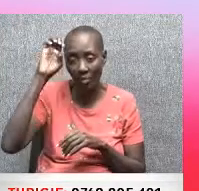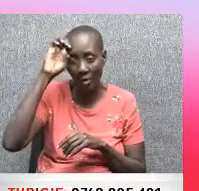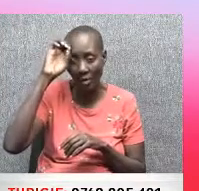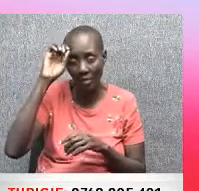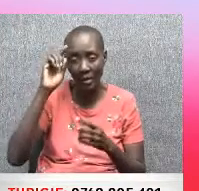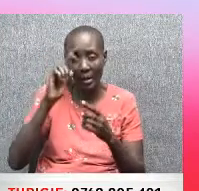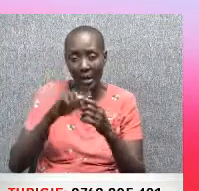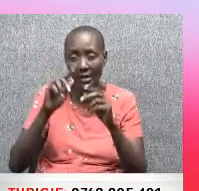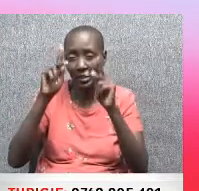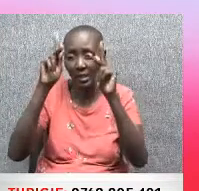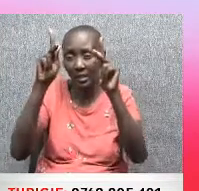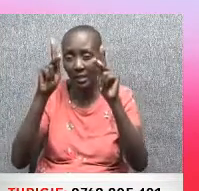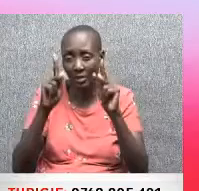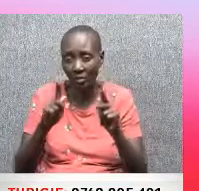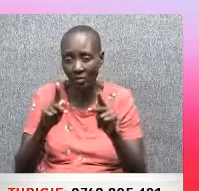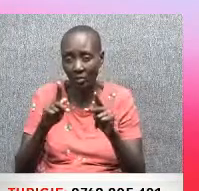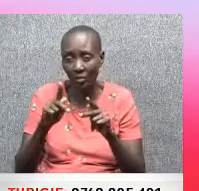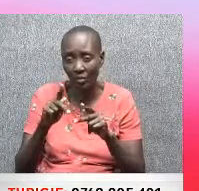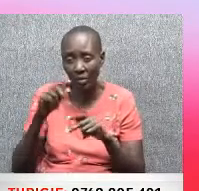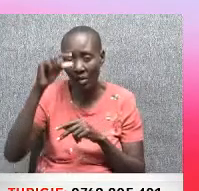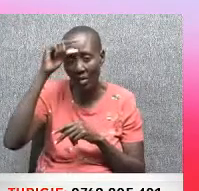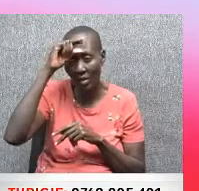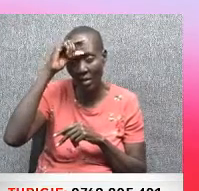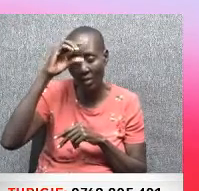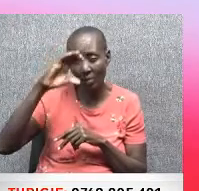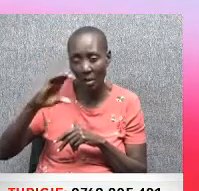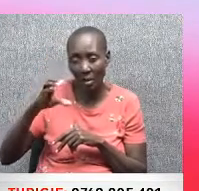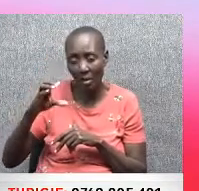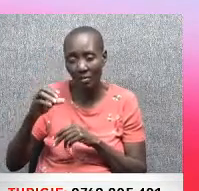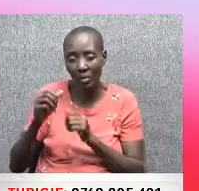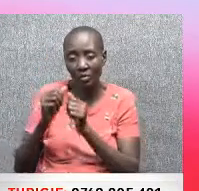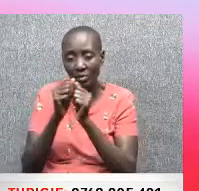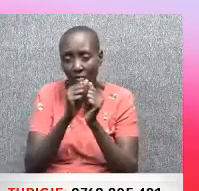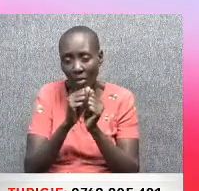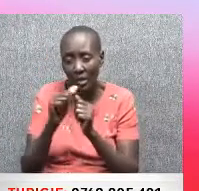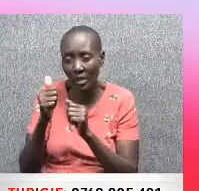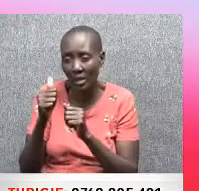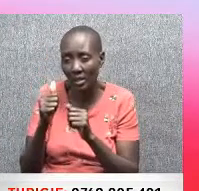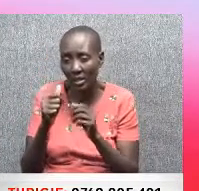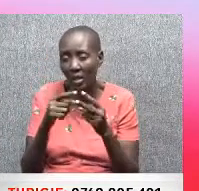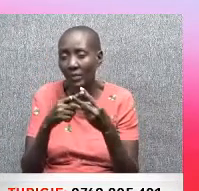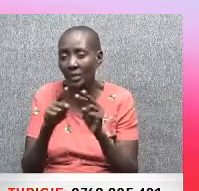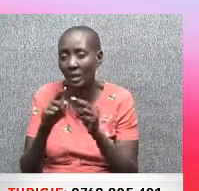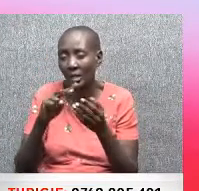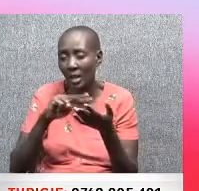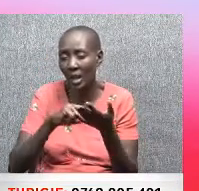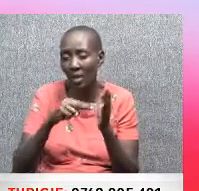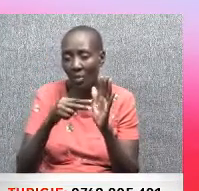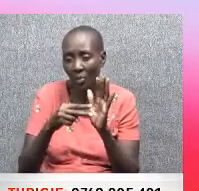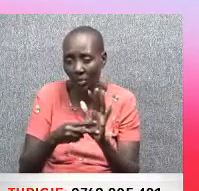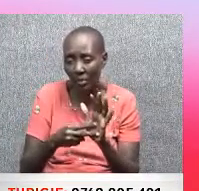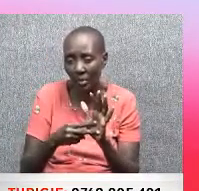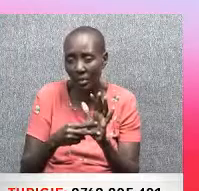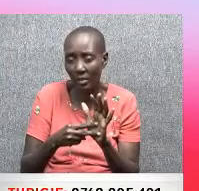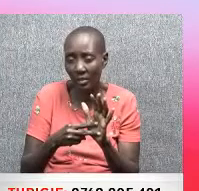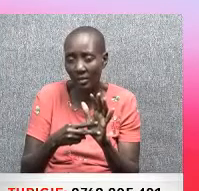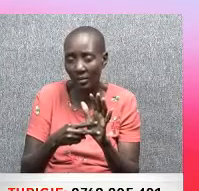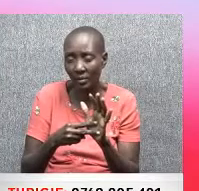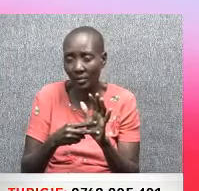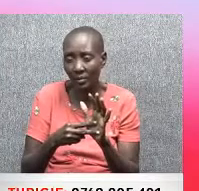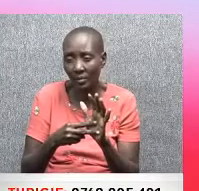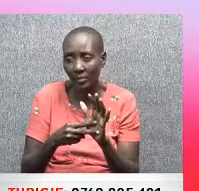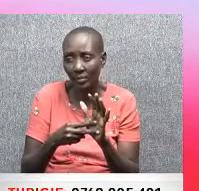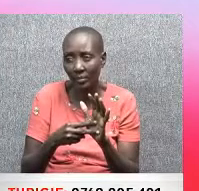Kisumu ambapo serikali ya kaunti ya Kisumu pamoja na washika dau wameanzisha mpango wa